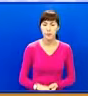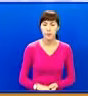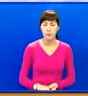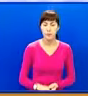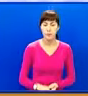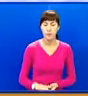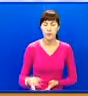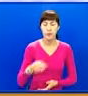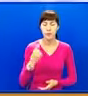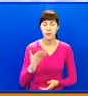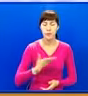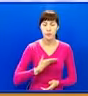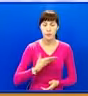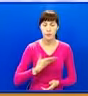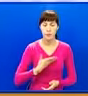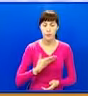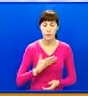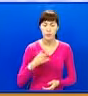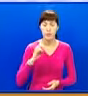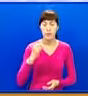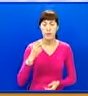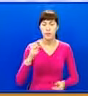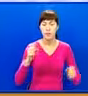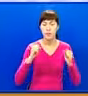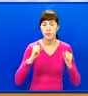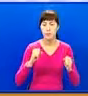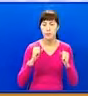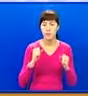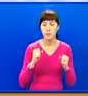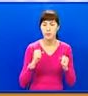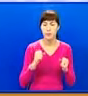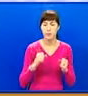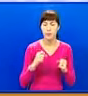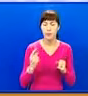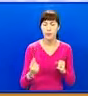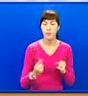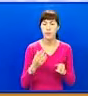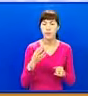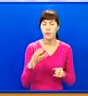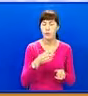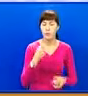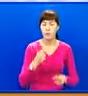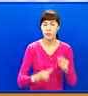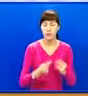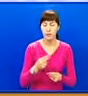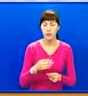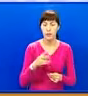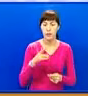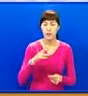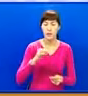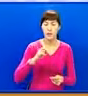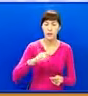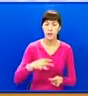облысымызда алғаш рет өзіміздің төл спортымыз, ұлттық спортымыздан бірінші рет облыстық жарыс асық ату және ләңгі